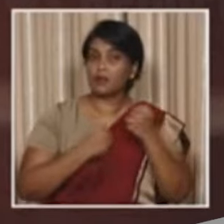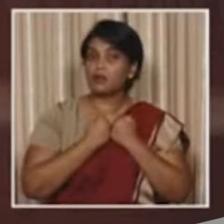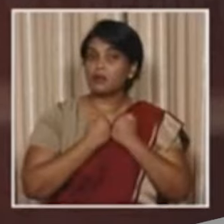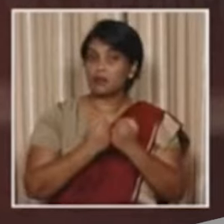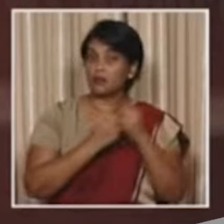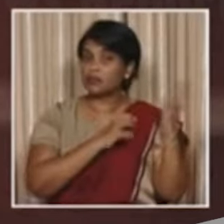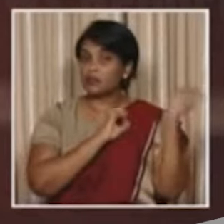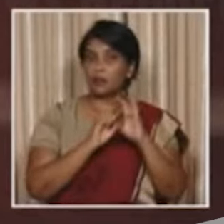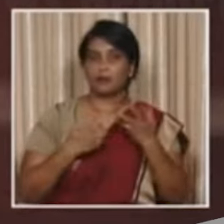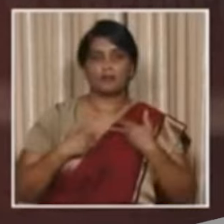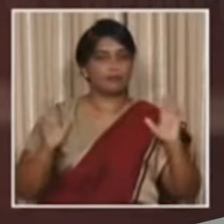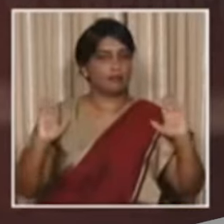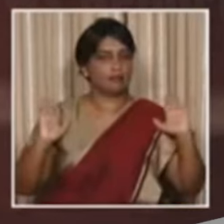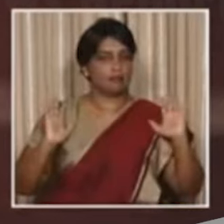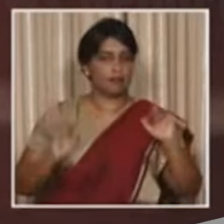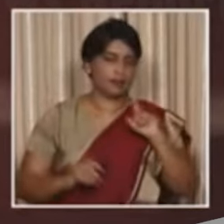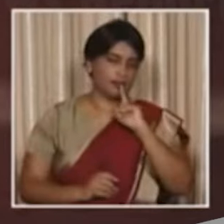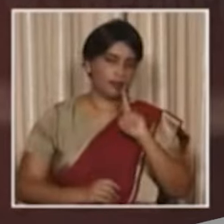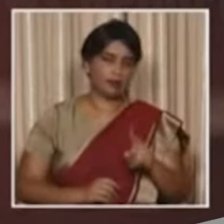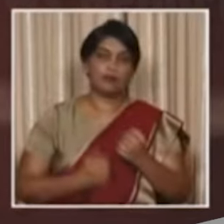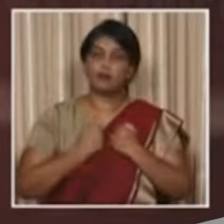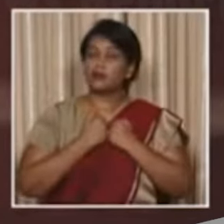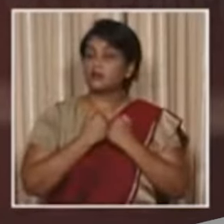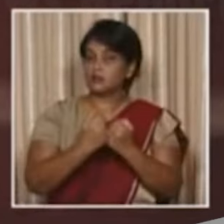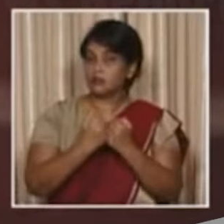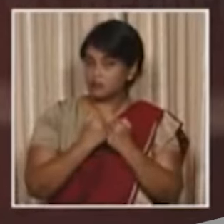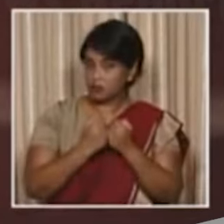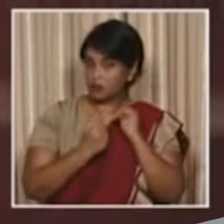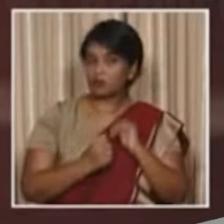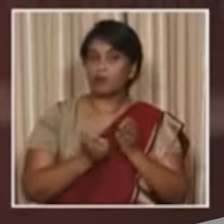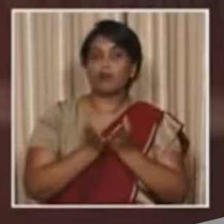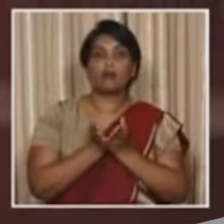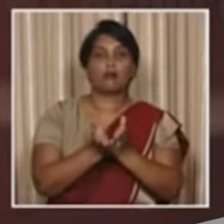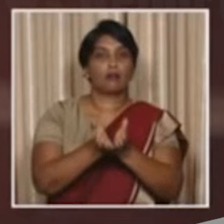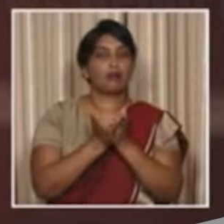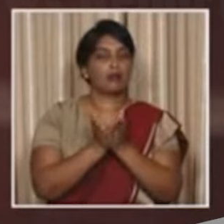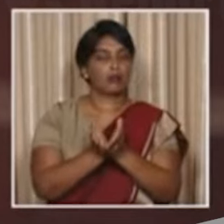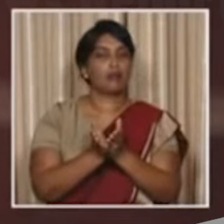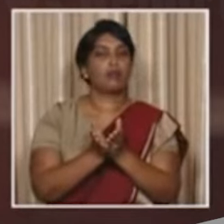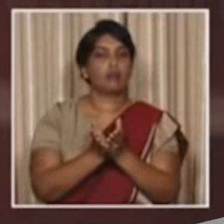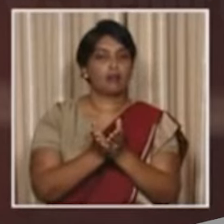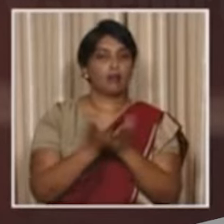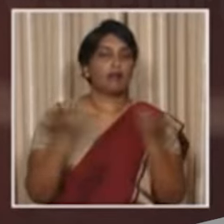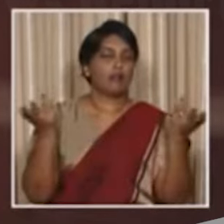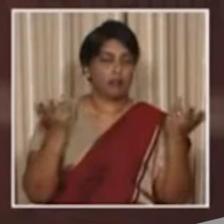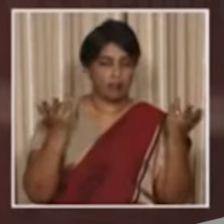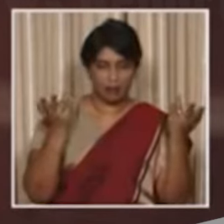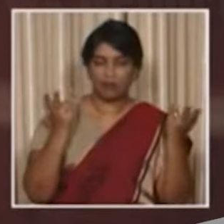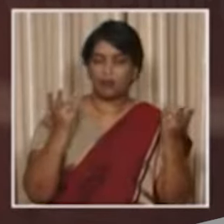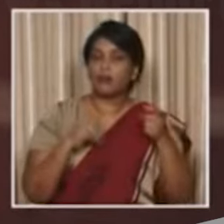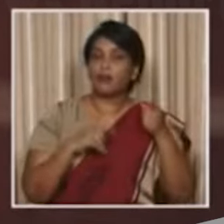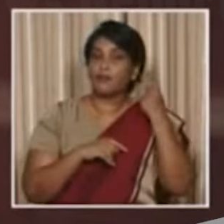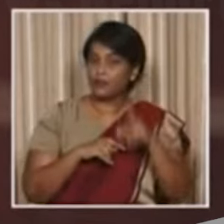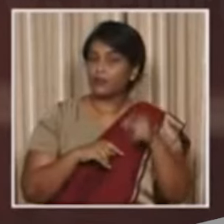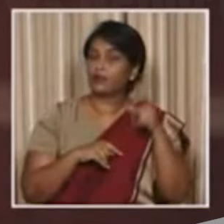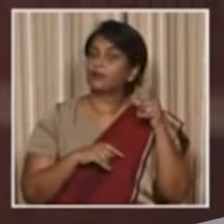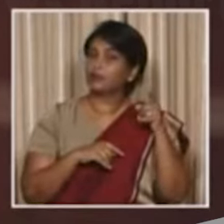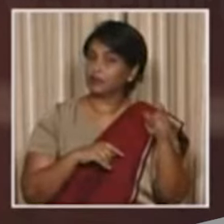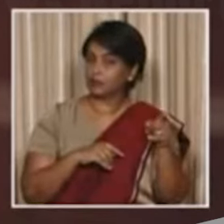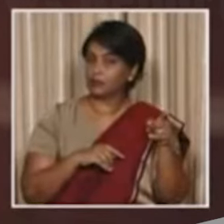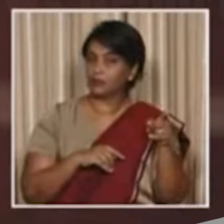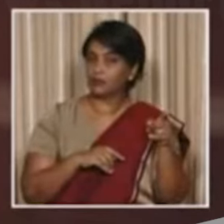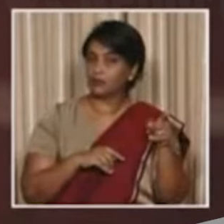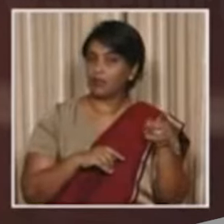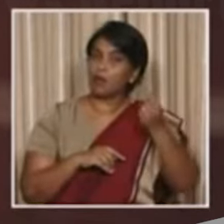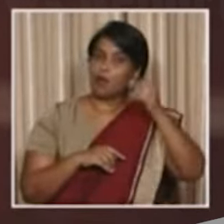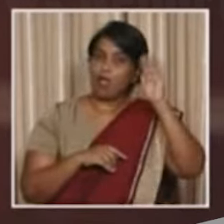කිරීම කරන්න බෑ කියලා තියෙනවා. ඒගොල්ලන්ට ප්‍රවාහනය කිරීම සඳහා නෞකා ඒ ටැංකර්ස් තිබිලා නැහැ. ඒ නිසා ඒගොල්ලෝ ඒ